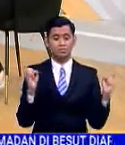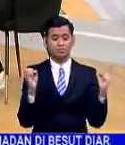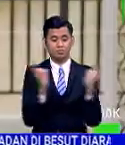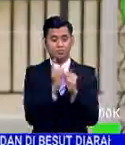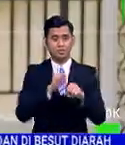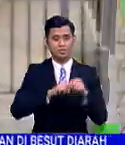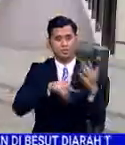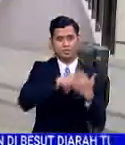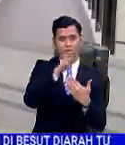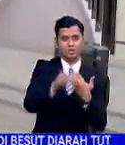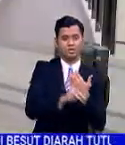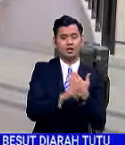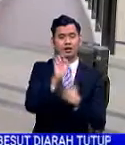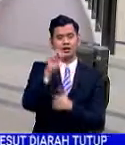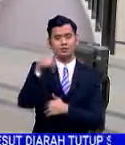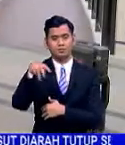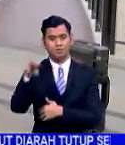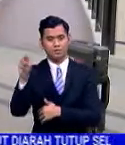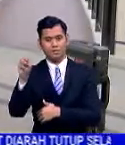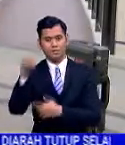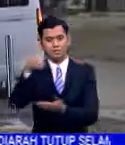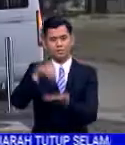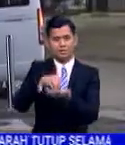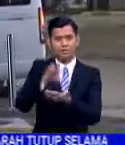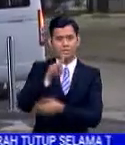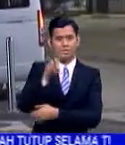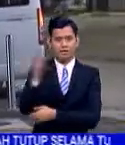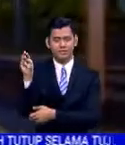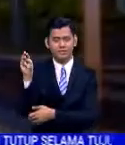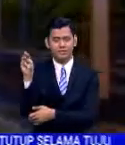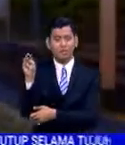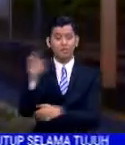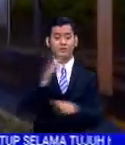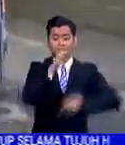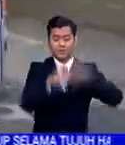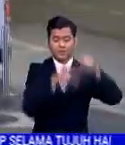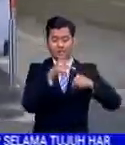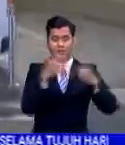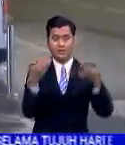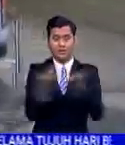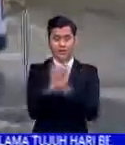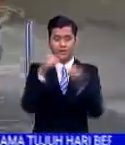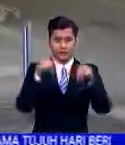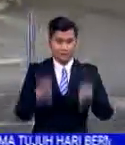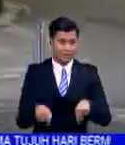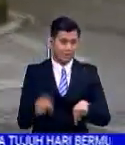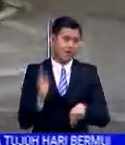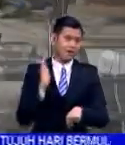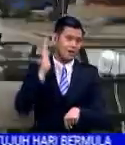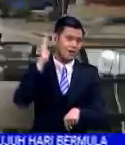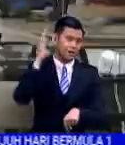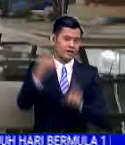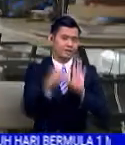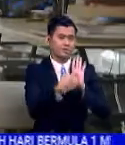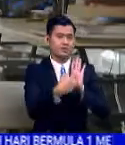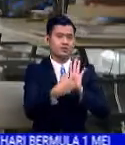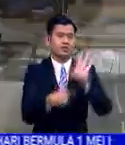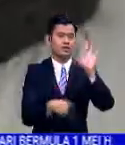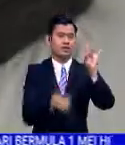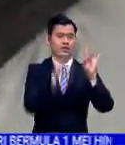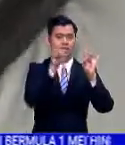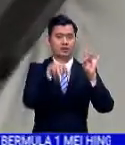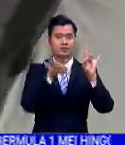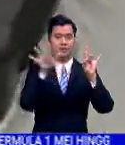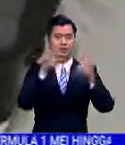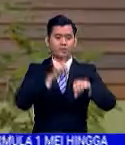dalam program Selamat Pagi Malaysia di Angkasa Puri. Telemovie penyiasat viral bakal disiarkan pada 8 Mei ini